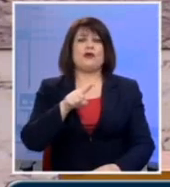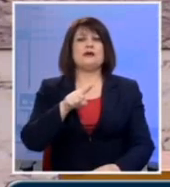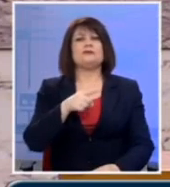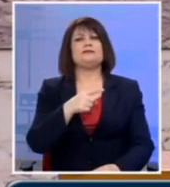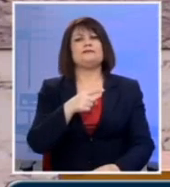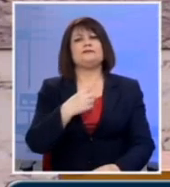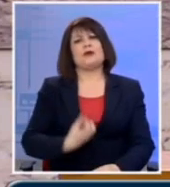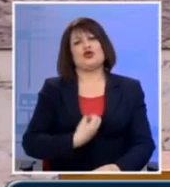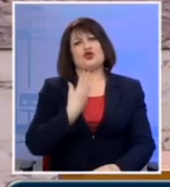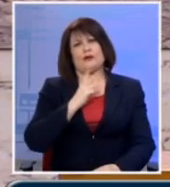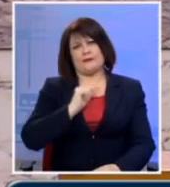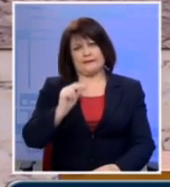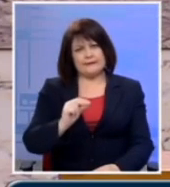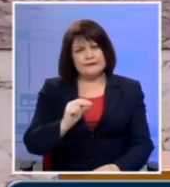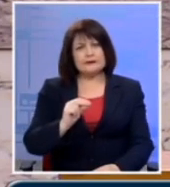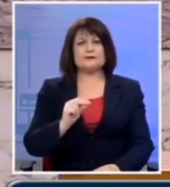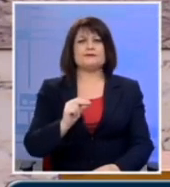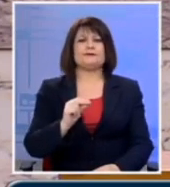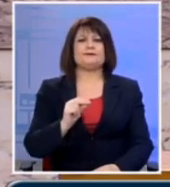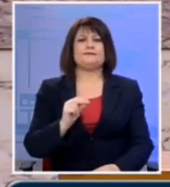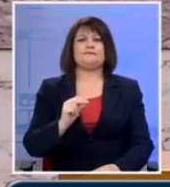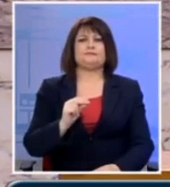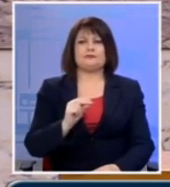αισθήματα του σώματος, ότι